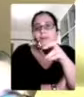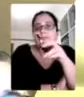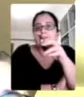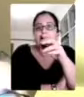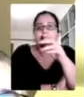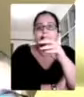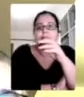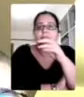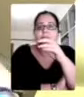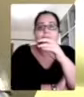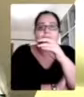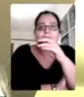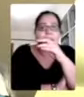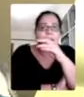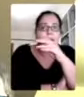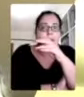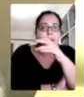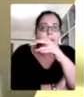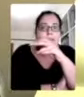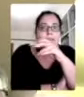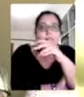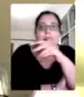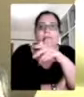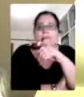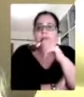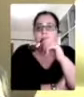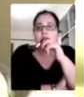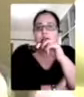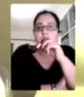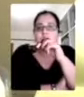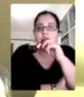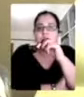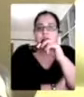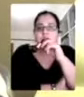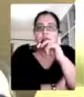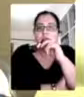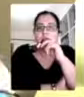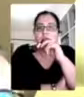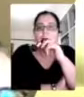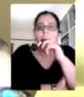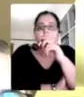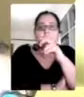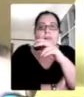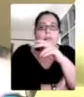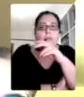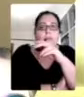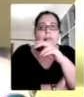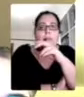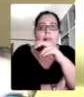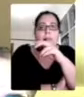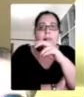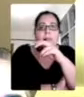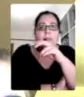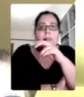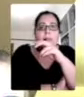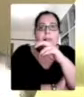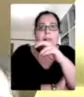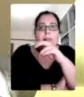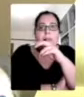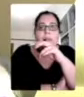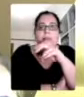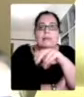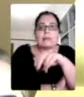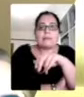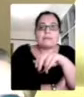O da Hem çok ısıdan, mantıklı. çünkü içerken hani tütünü belli bir ısıya çıkarıp indiriyorlarmış falan filan, bayağı bir detaylı anlatmıştı bizi.